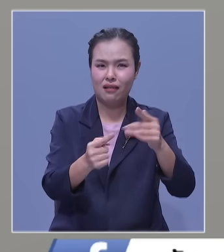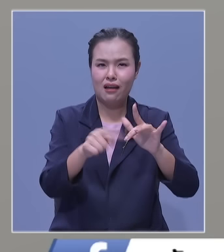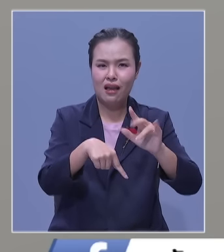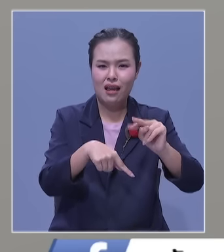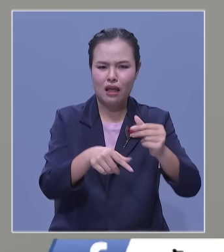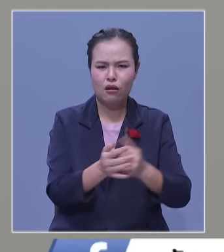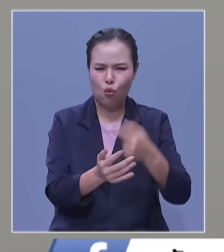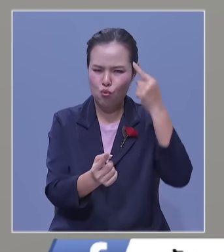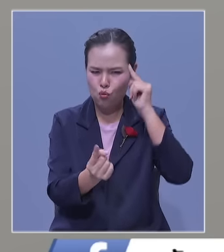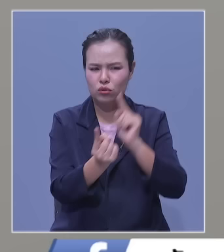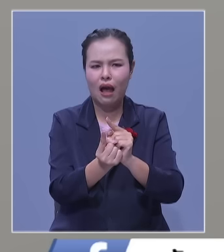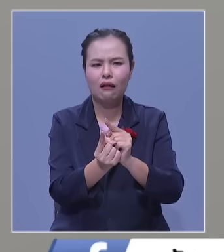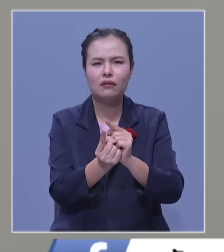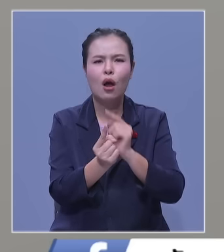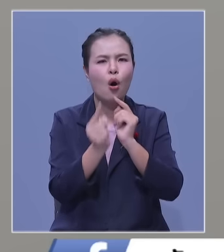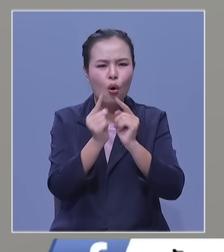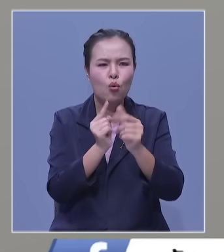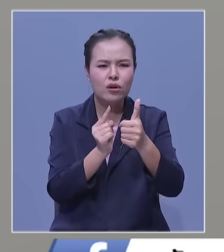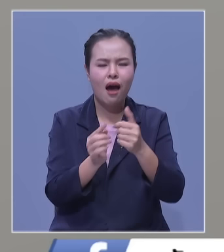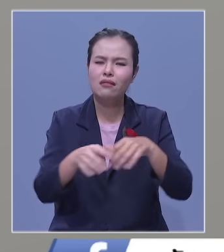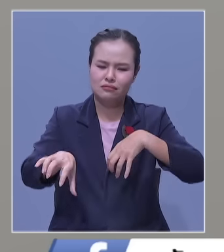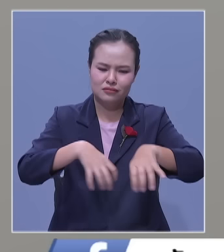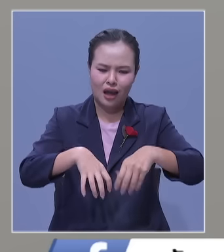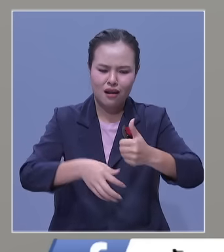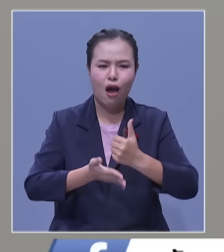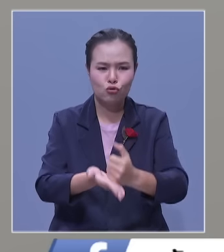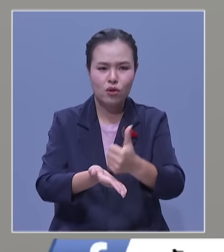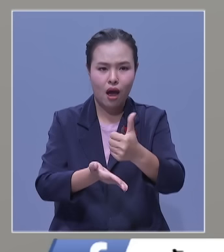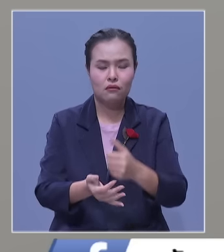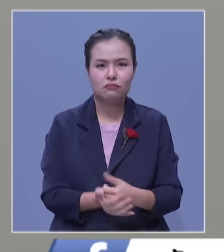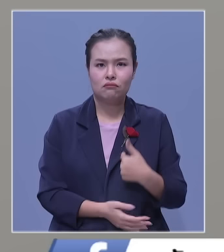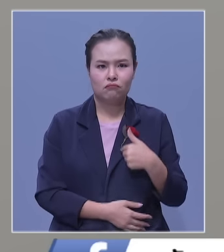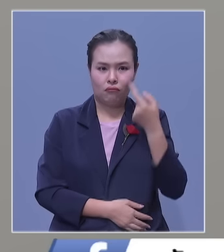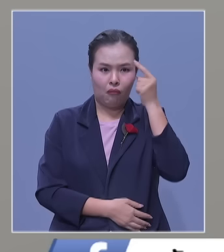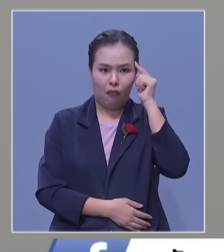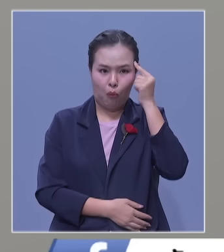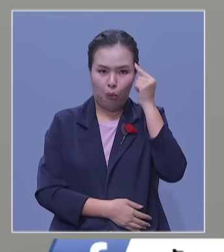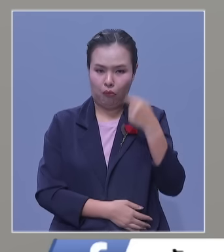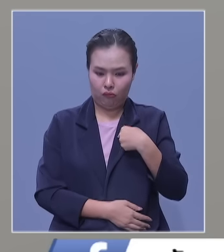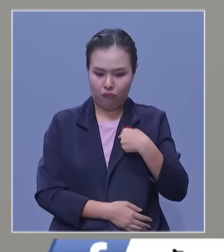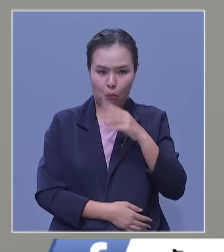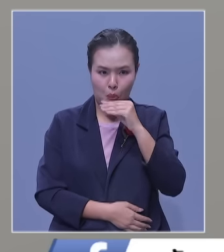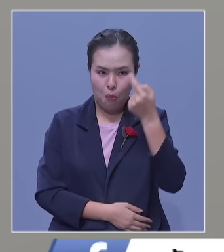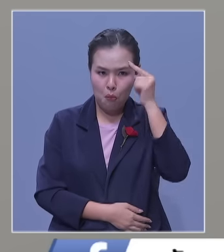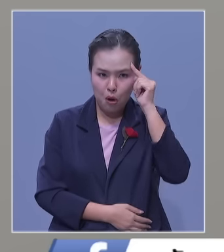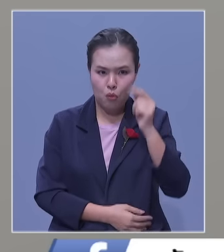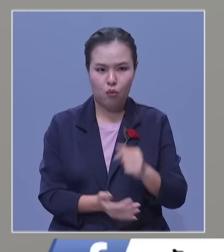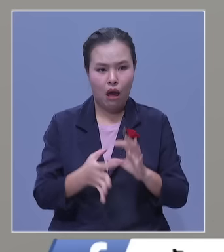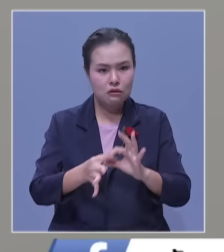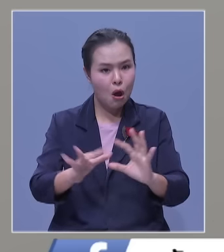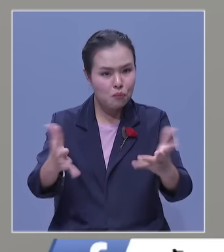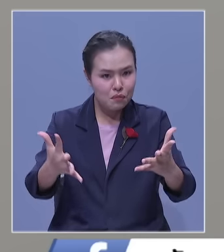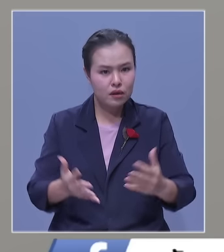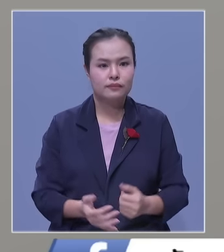ได้เคลียร์กันได้นะ มันไปอ้างถึงอะว่าเนี่ยเดี๋ยวจัดการได้แต่สสเท้งบอกนี่ไม่รู้เรื่องเลยนะไม่ได้เกี่ยวข้องอะไรกับเรื่องทั้งหมดนี้เล